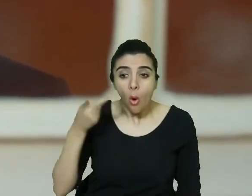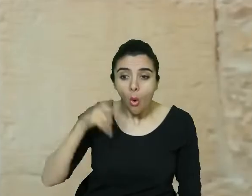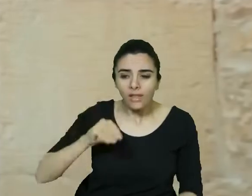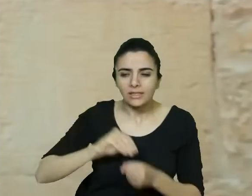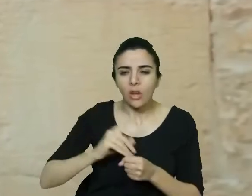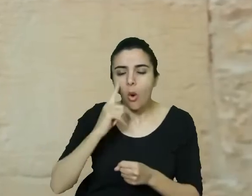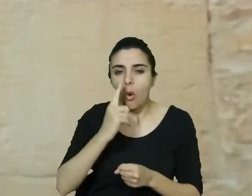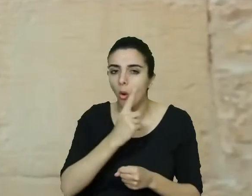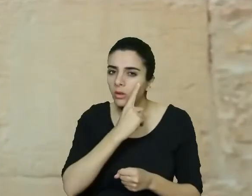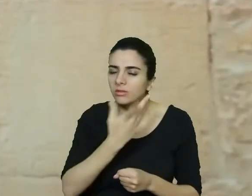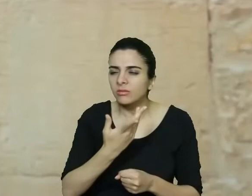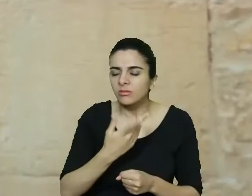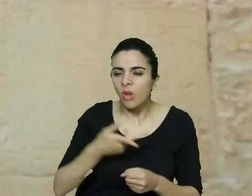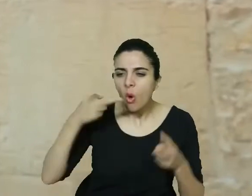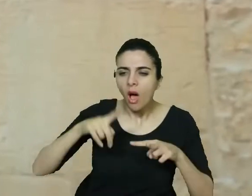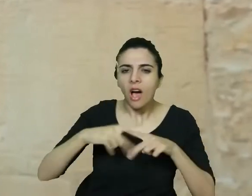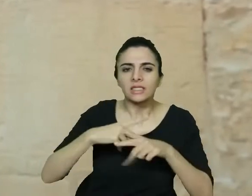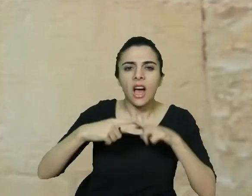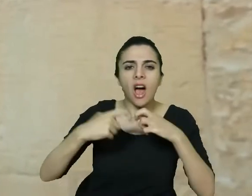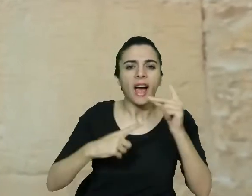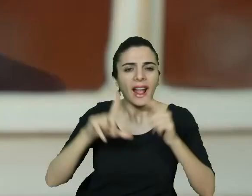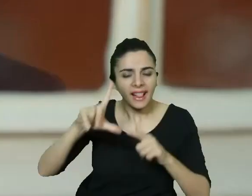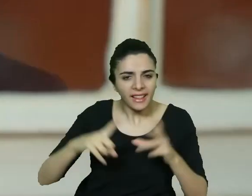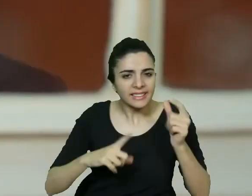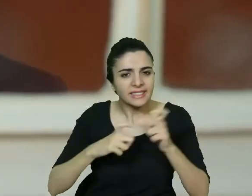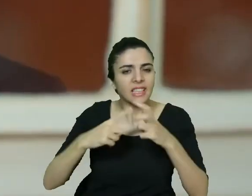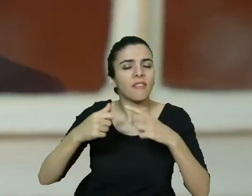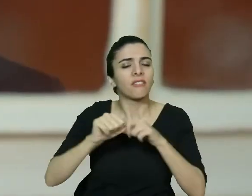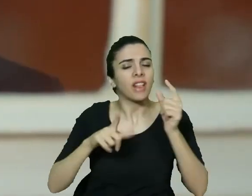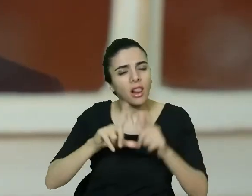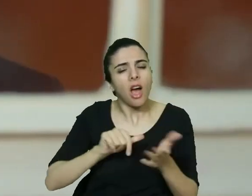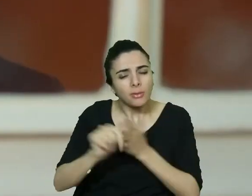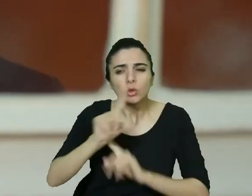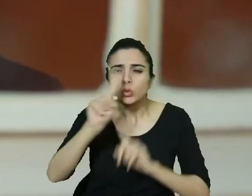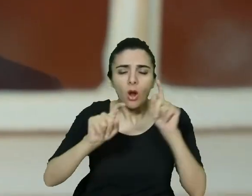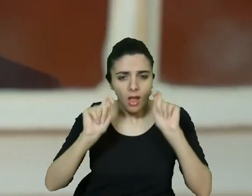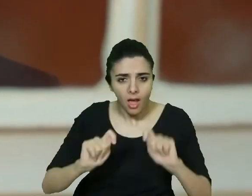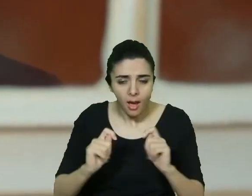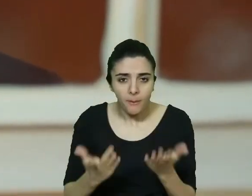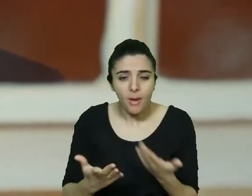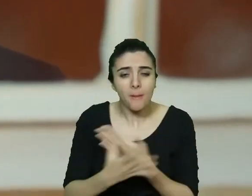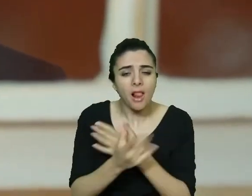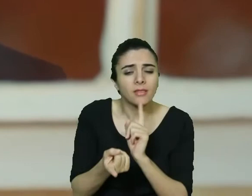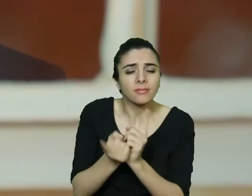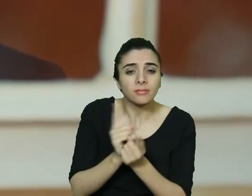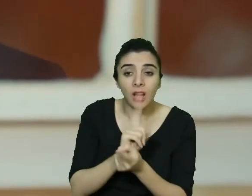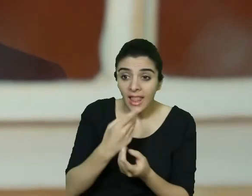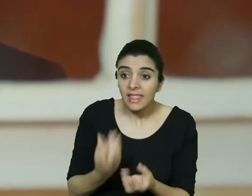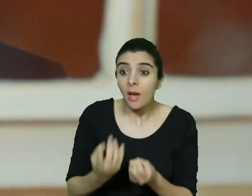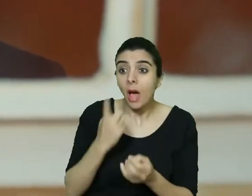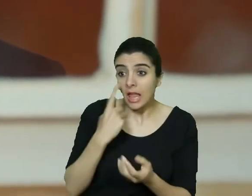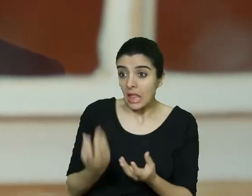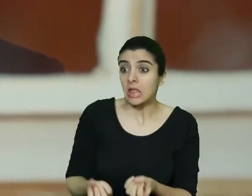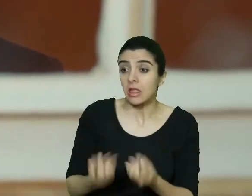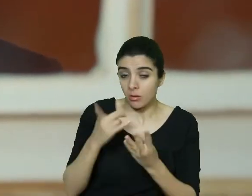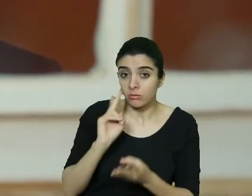gözlerinde, Azrail'e, İsrafil'e, Sur'a sor. Yeter kanıt değilse şayet sana,